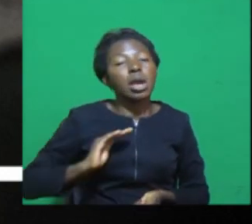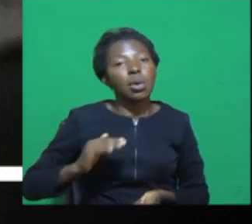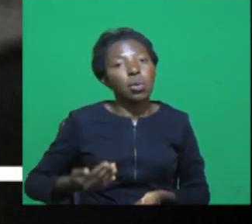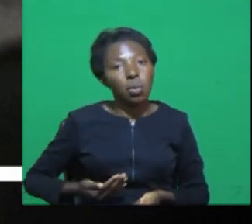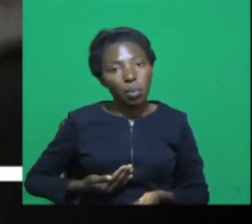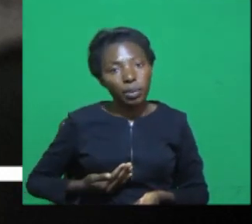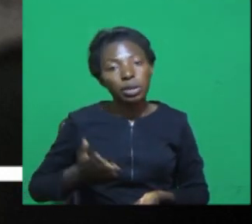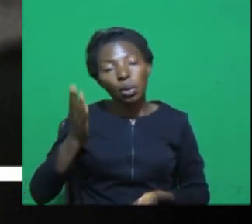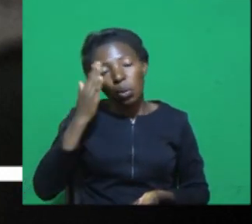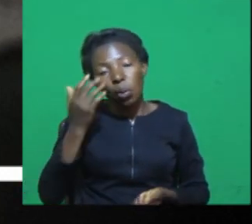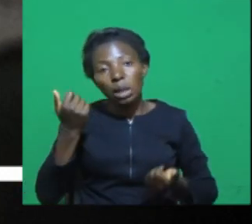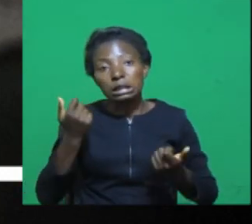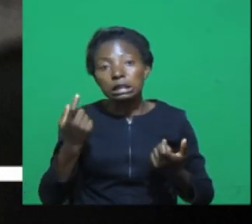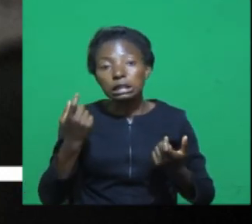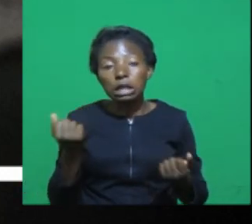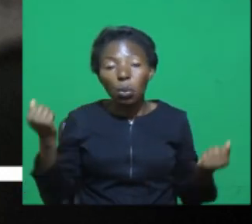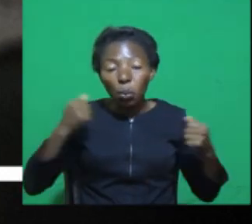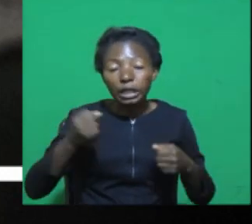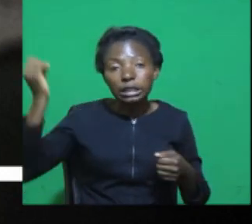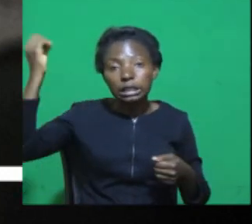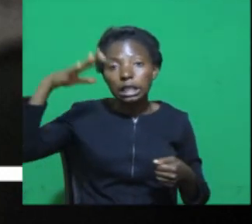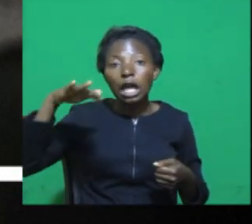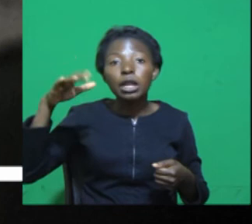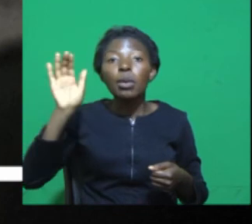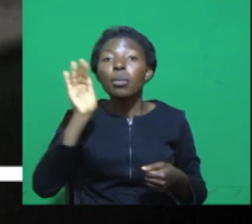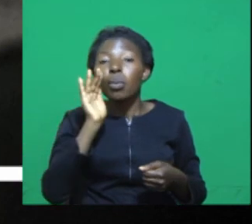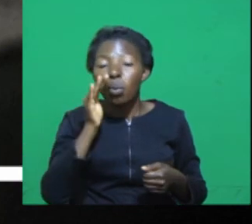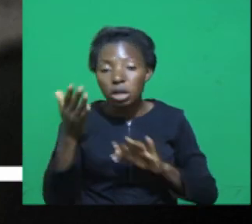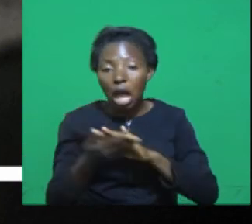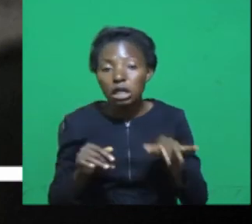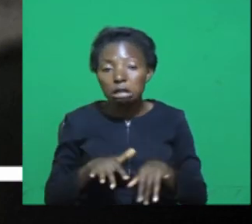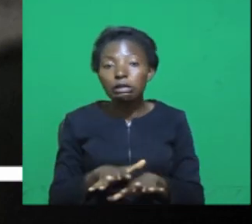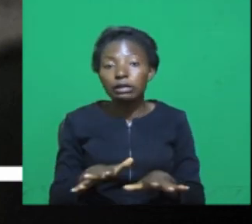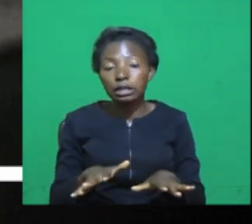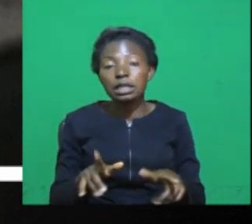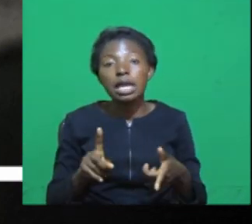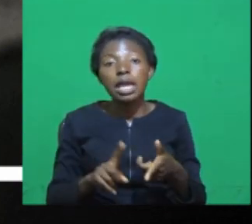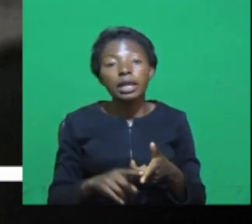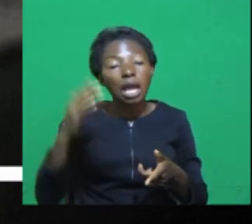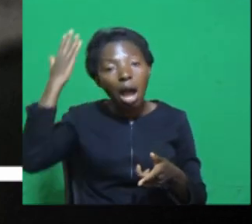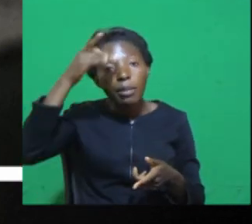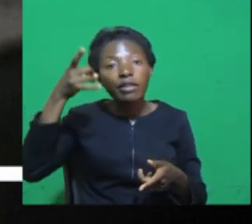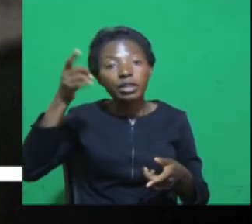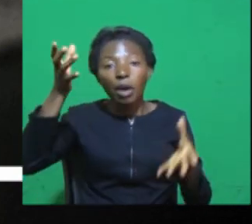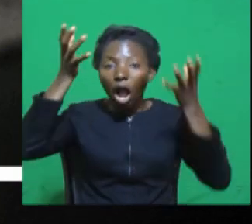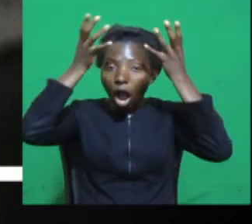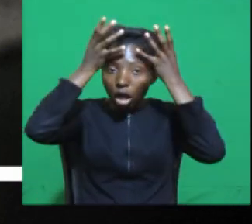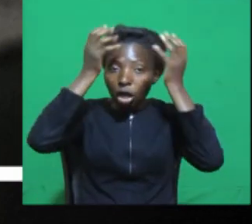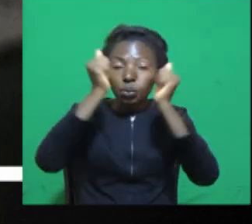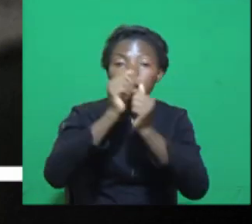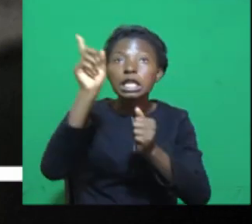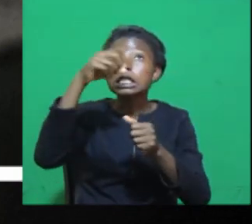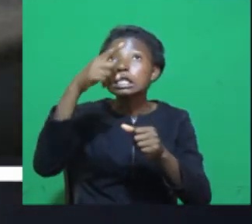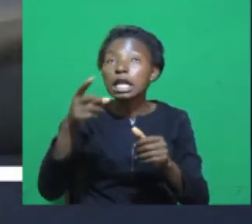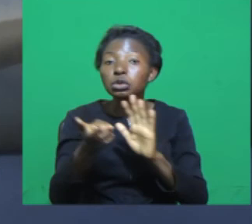mukadzi akanga akapfeka zuva, mwedzi uri pasi petsoka dzake, napamusoro wake korona ine nyeredzi